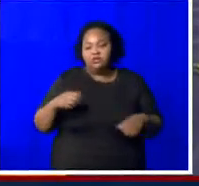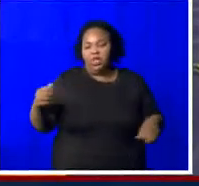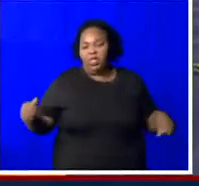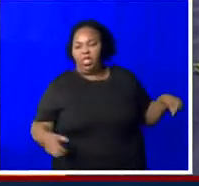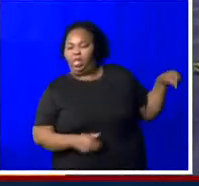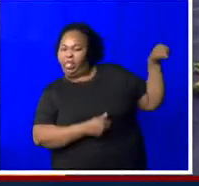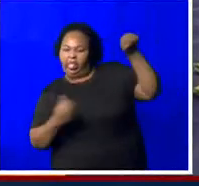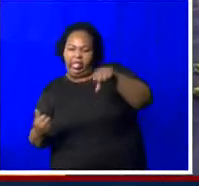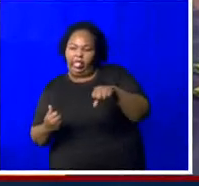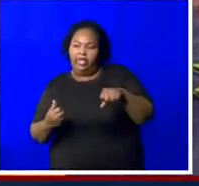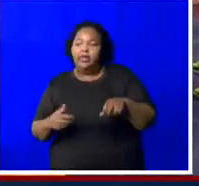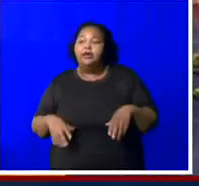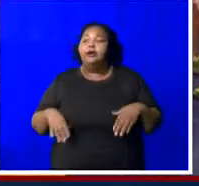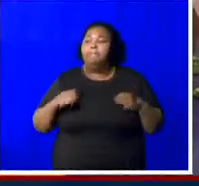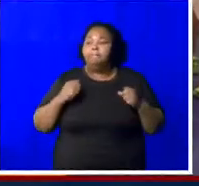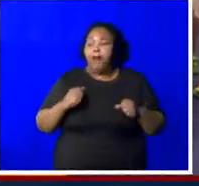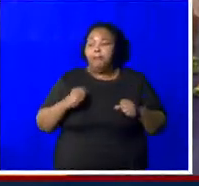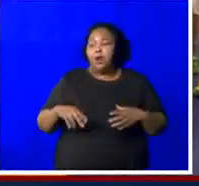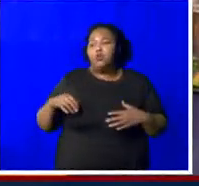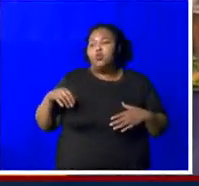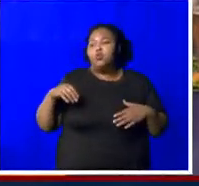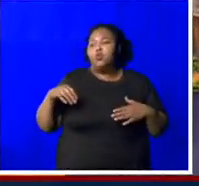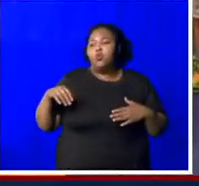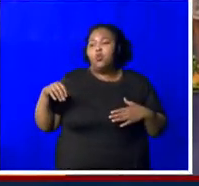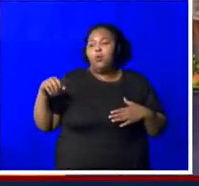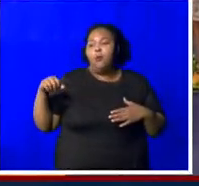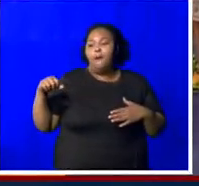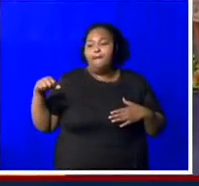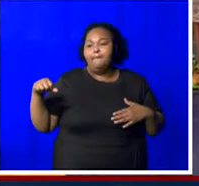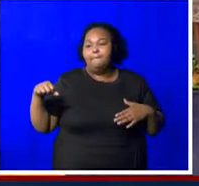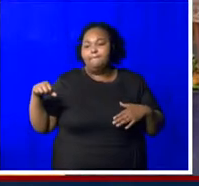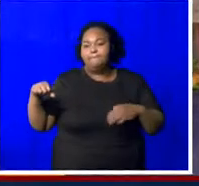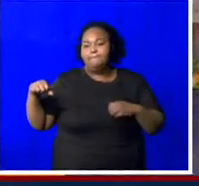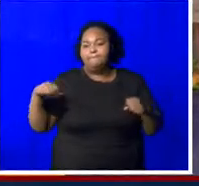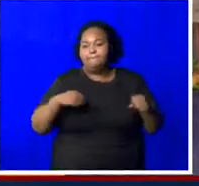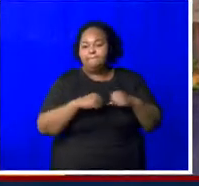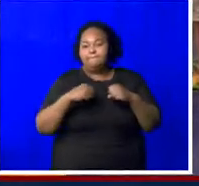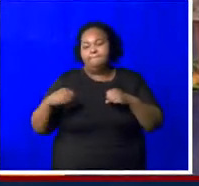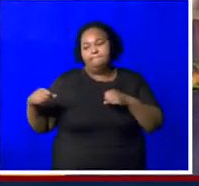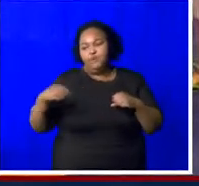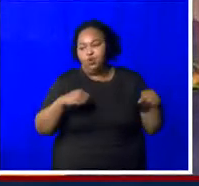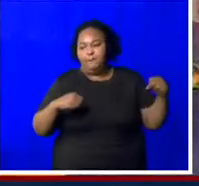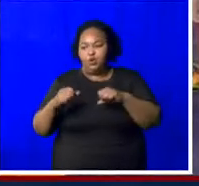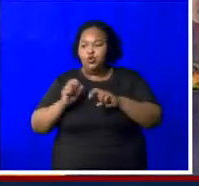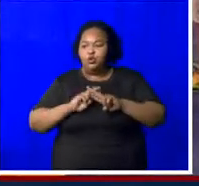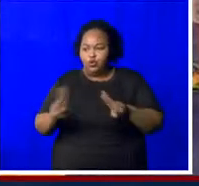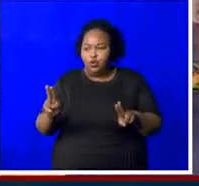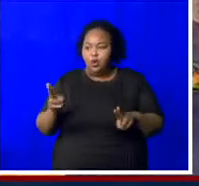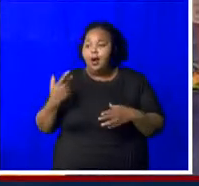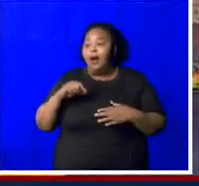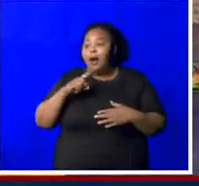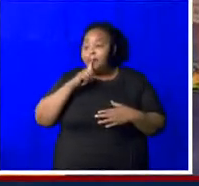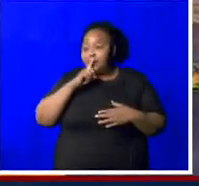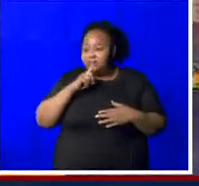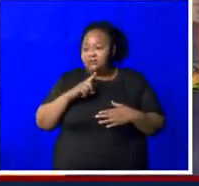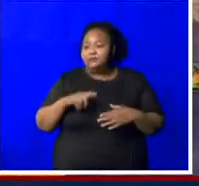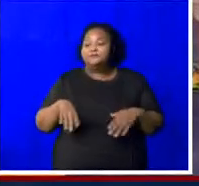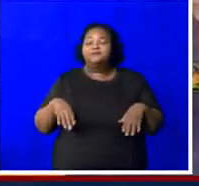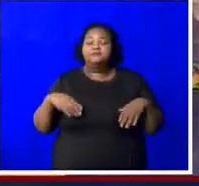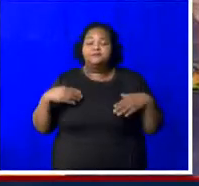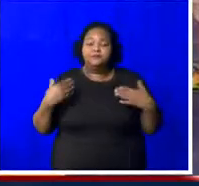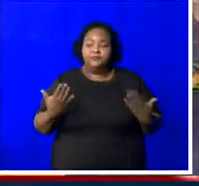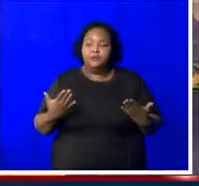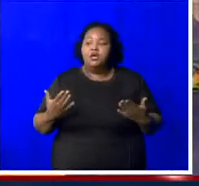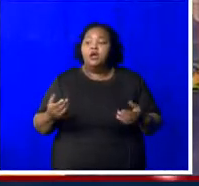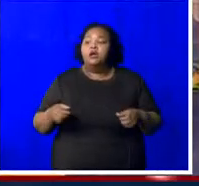lokulesikubona ku TV loko i entertainment and it's choreographed. I wrestling umdlalo wemandla. Uyaphushana